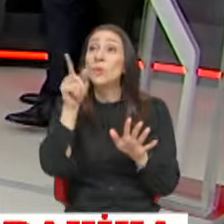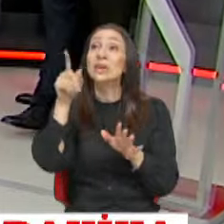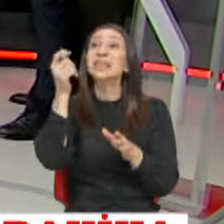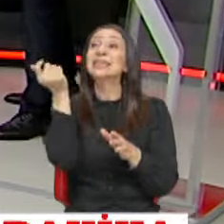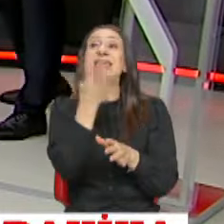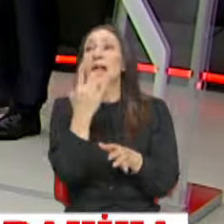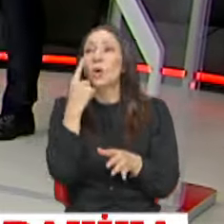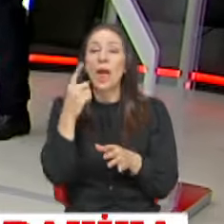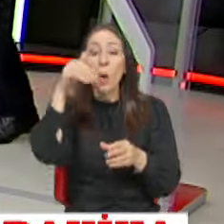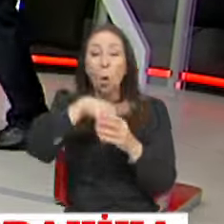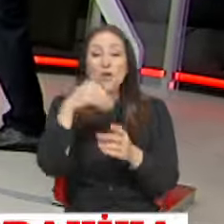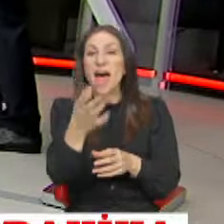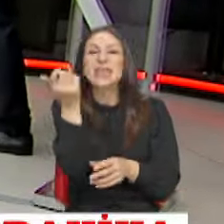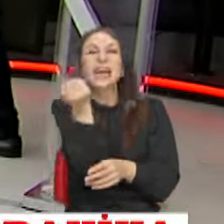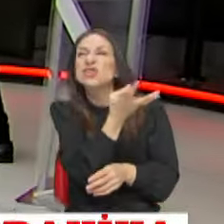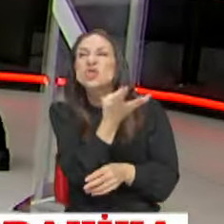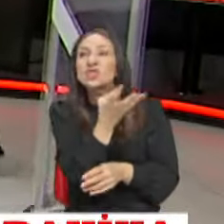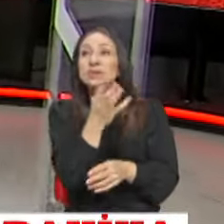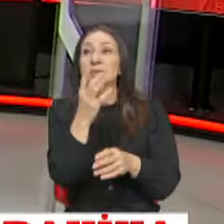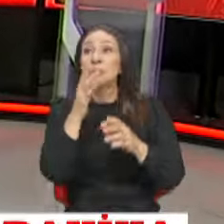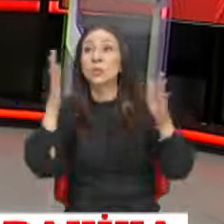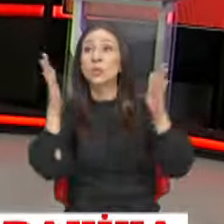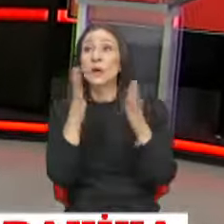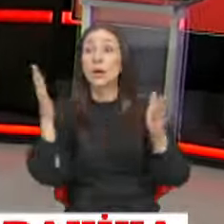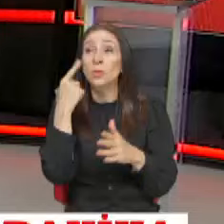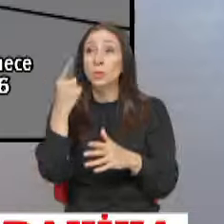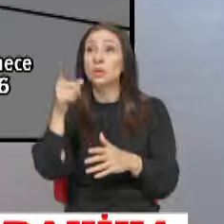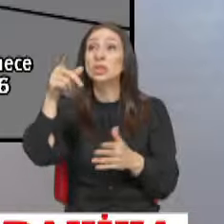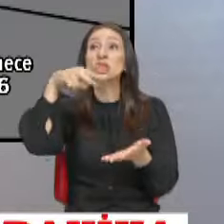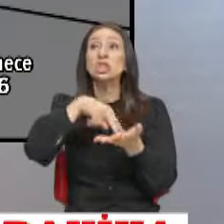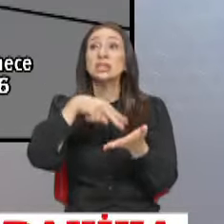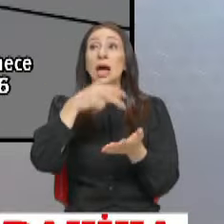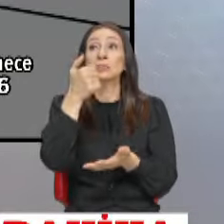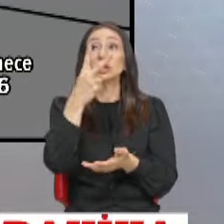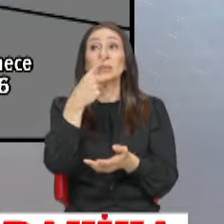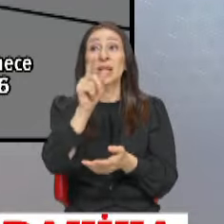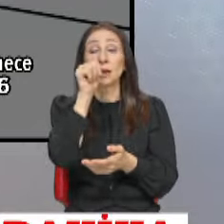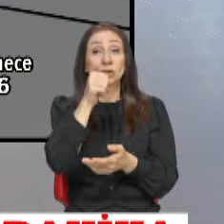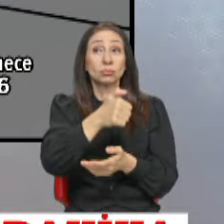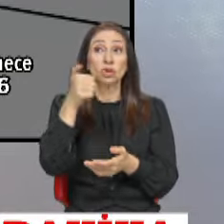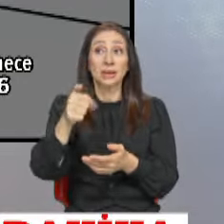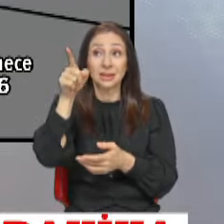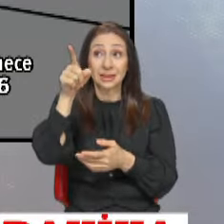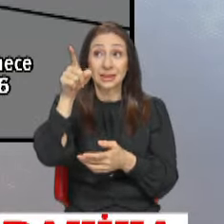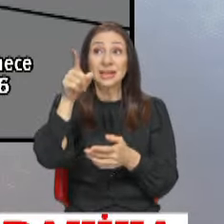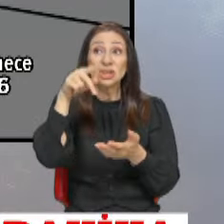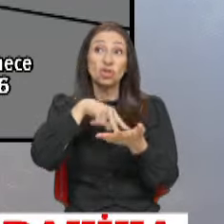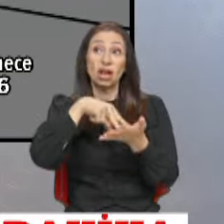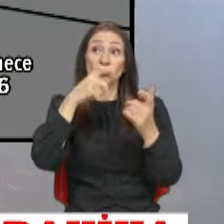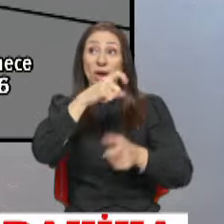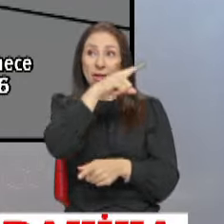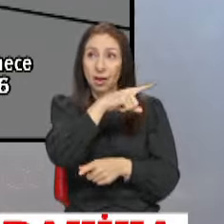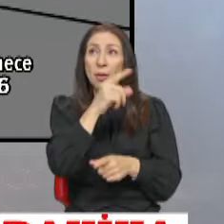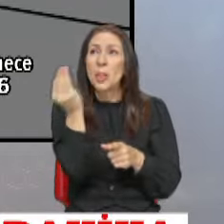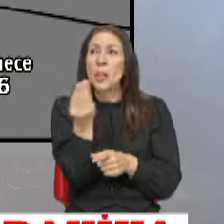sayısı anlamında ilç seçmen sayısına göre büyüklüklerini ilçelerin veriyorsun burada Çatalca 6666 burada ne kadar büük orada bak